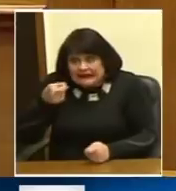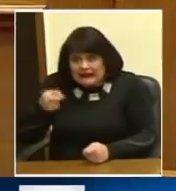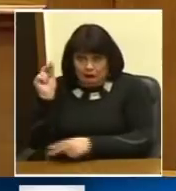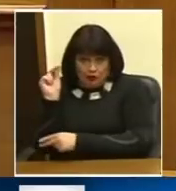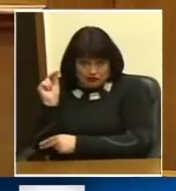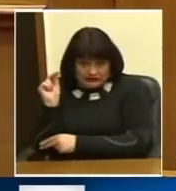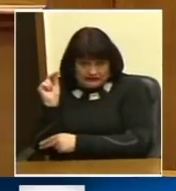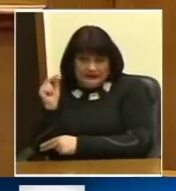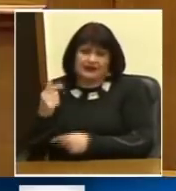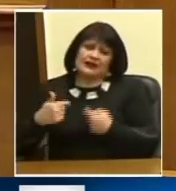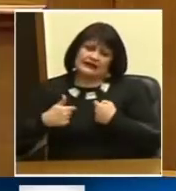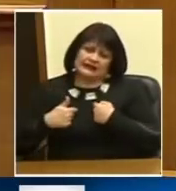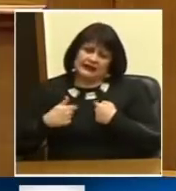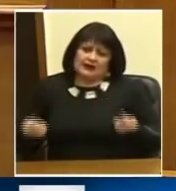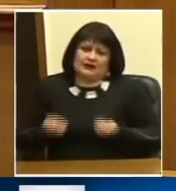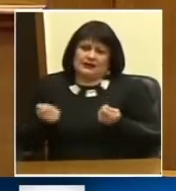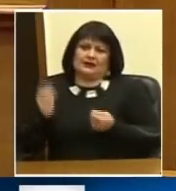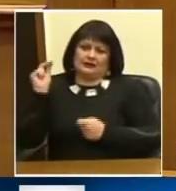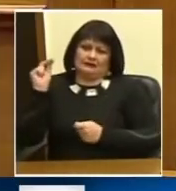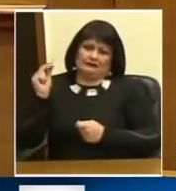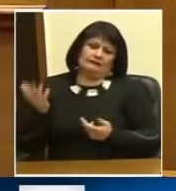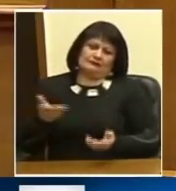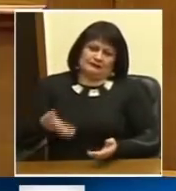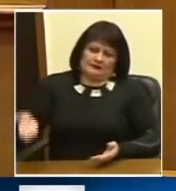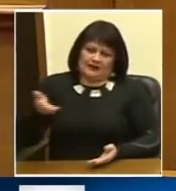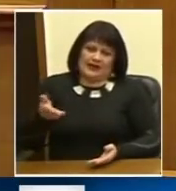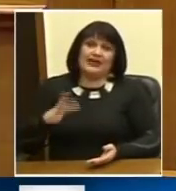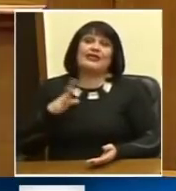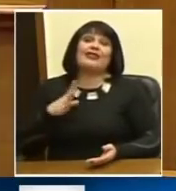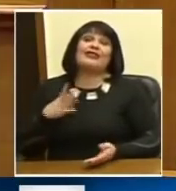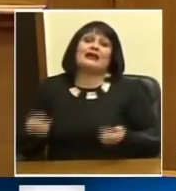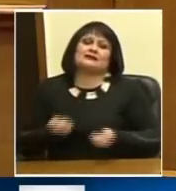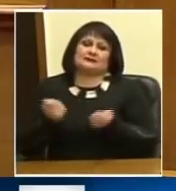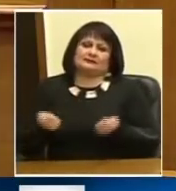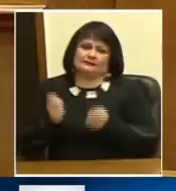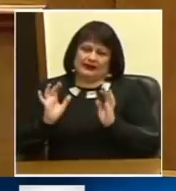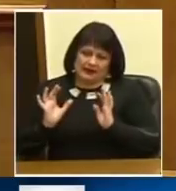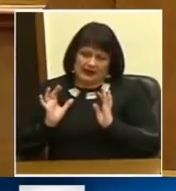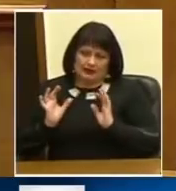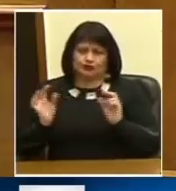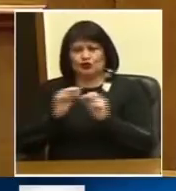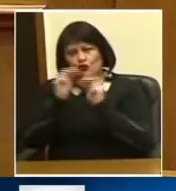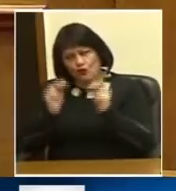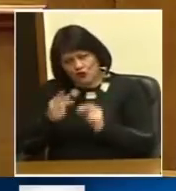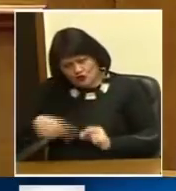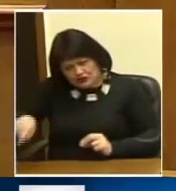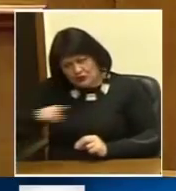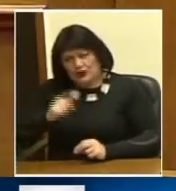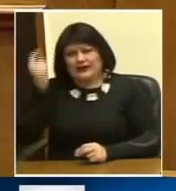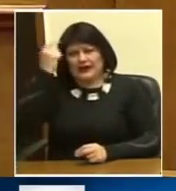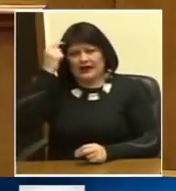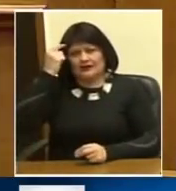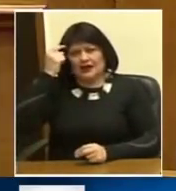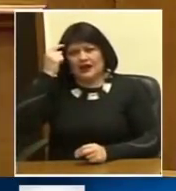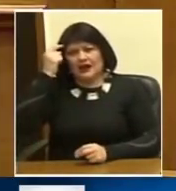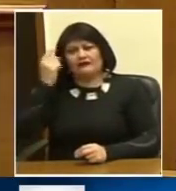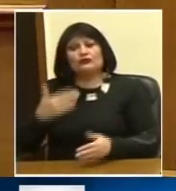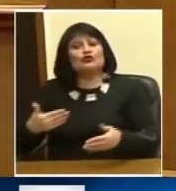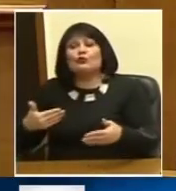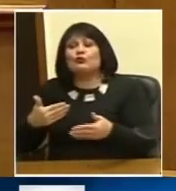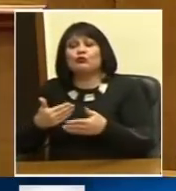να κάνετε και τι πράγματα εσείς δεν θέλετε να κάνετε, ώστε να κατανοηθεί το όριο σήμερα